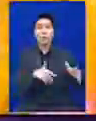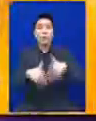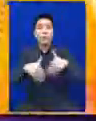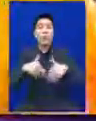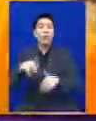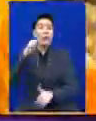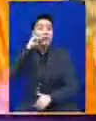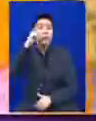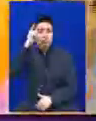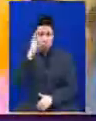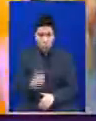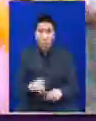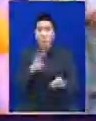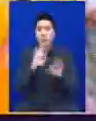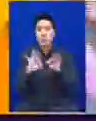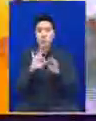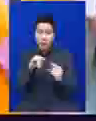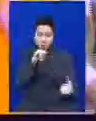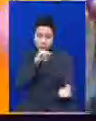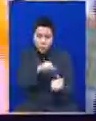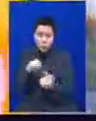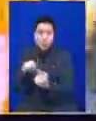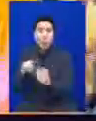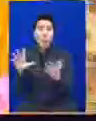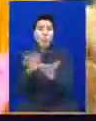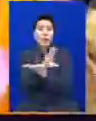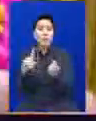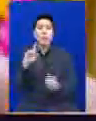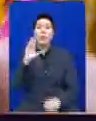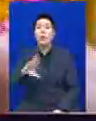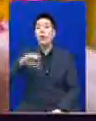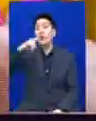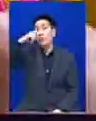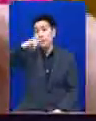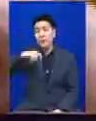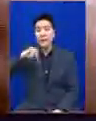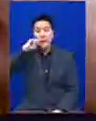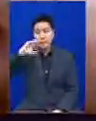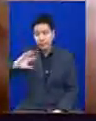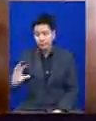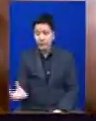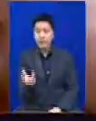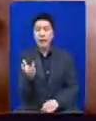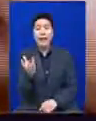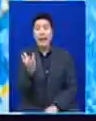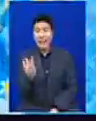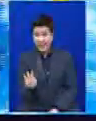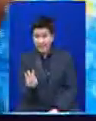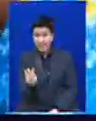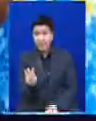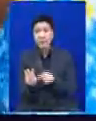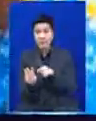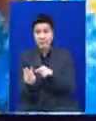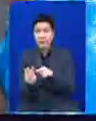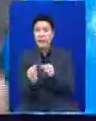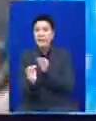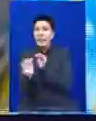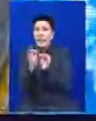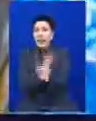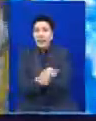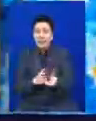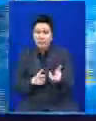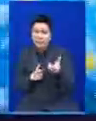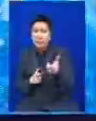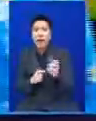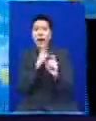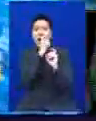น้ำอย่างประหยัดถูกต้องเหมาะสมตามวัฒนธรรมประเพณีไทยโดยใช้ขันน้ำขนาดเล็กแทนการใช้อุปกรณ์เล่นน้ำที่อาจเกิดอันตร